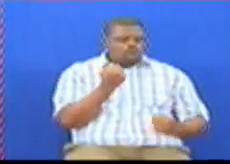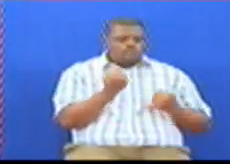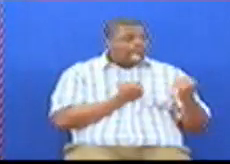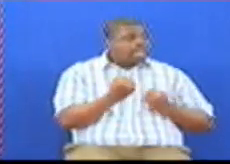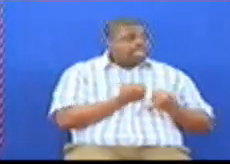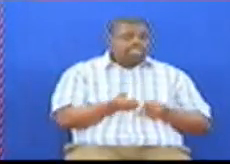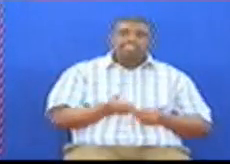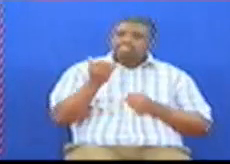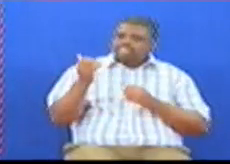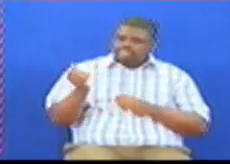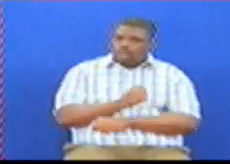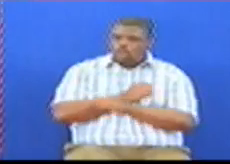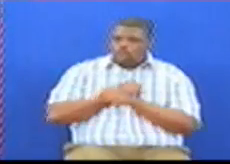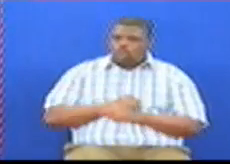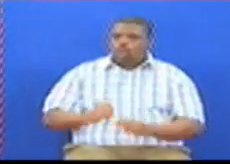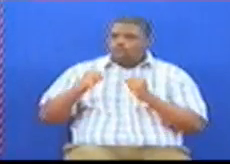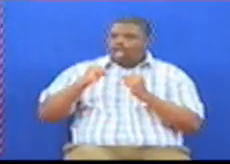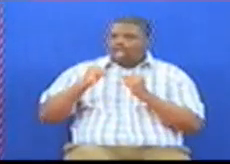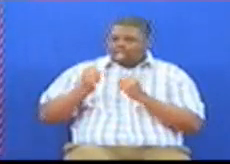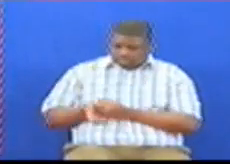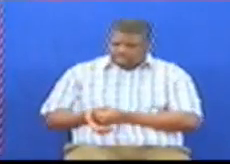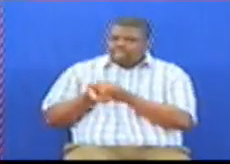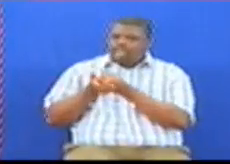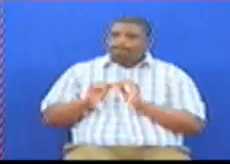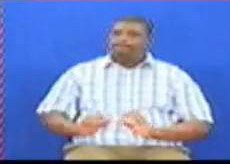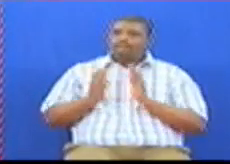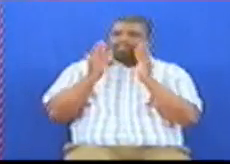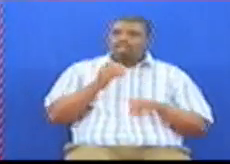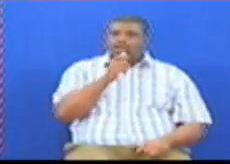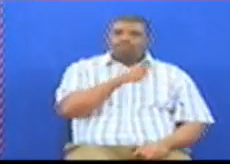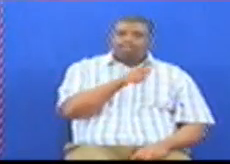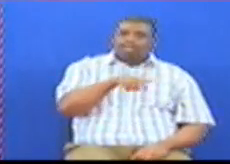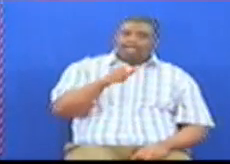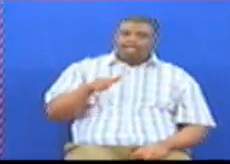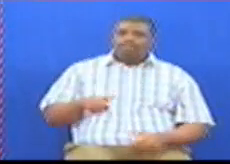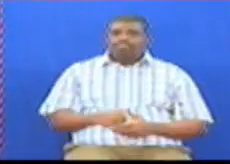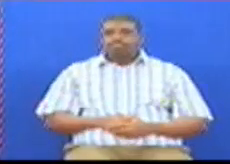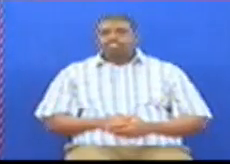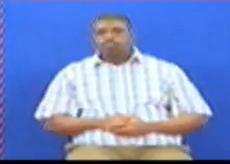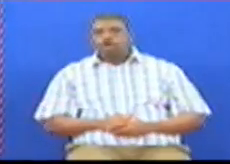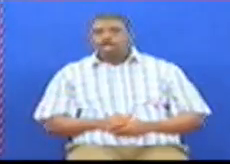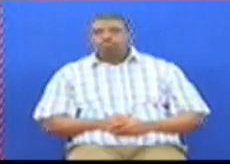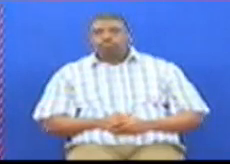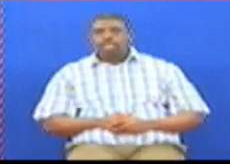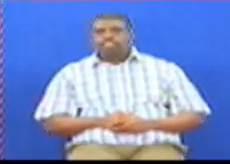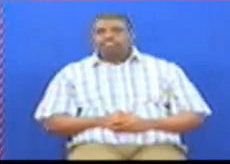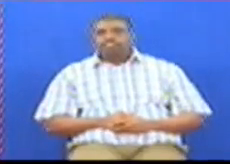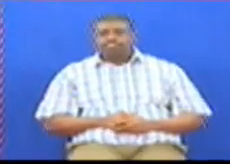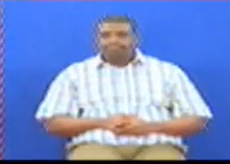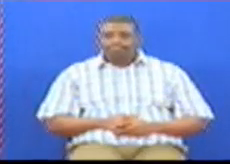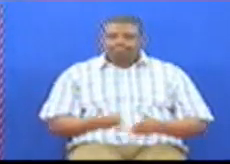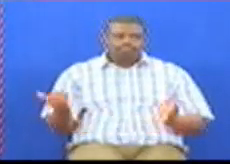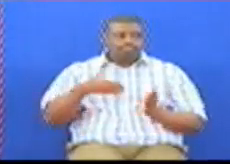maisha ya Watanzania ambao wakiwa wanaumia sana kwa ajali mbalimbali. Sasa wataweza kupata rufaa za kupelekwa sehemu mbalimbali kwa sababu ambulance mbili